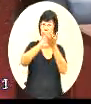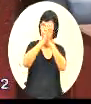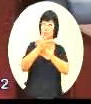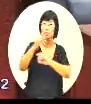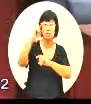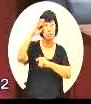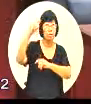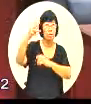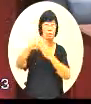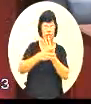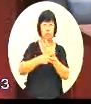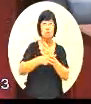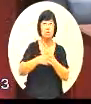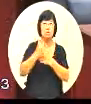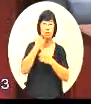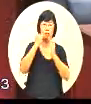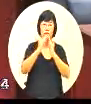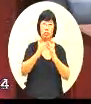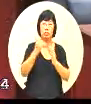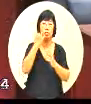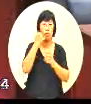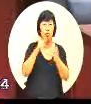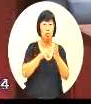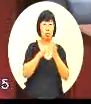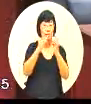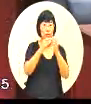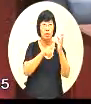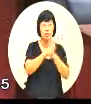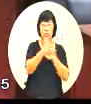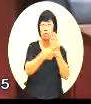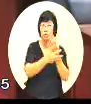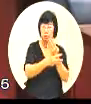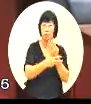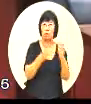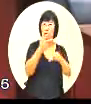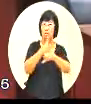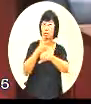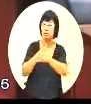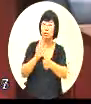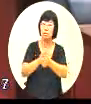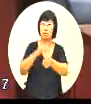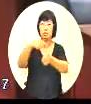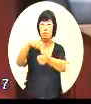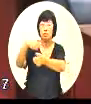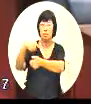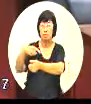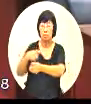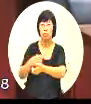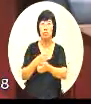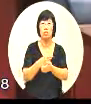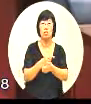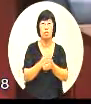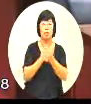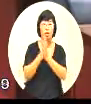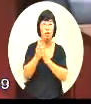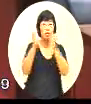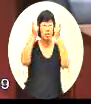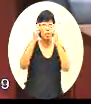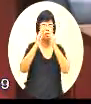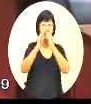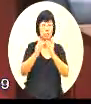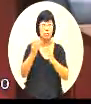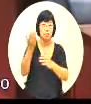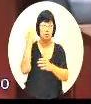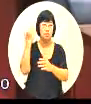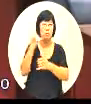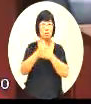我们有高雄银行专案比较低利的辅导，我们有技术的辅导。那高雄这个地方，过去我们水上比起来，我们的